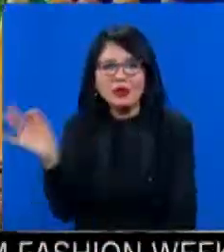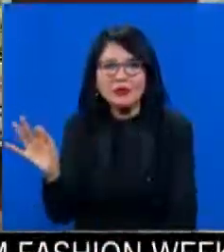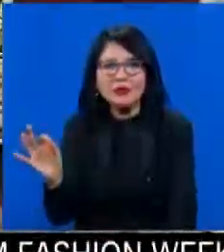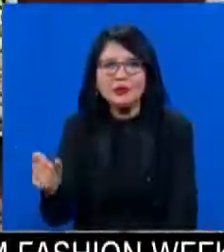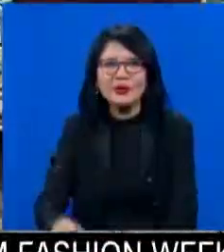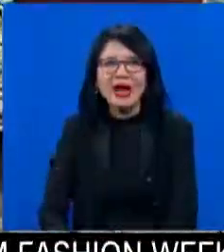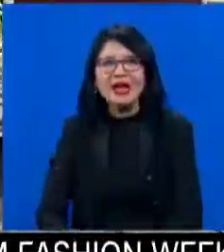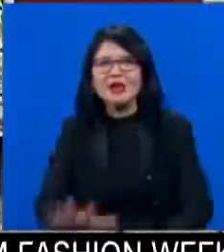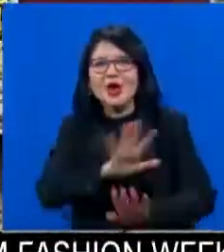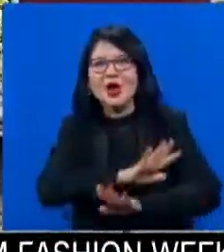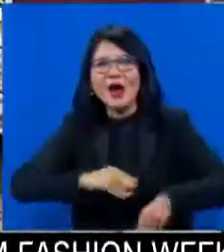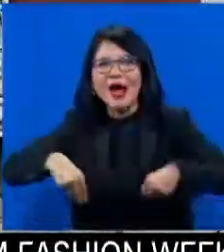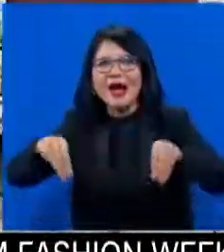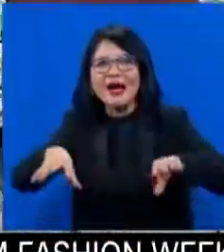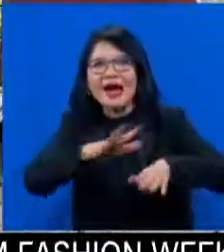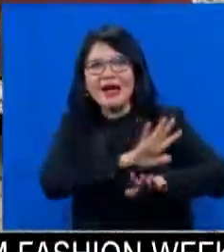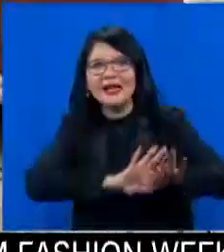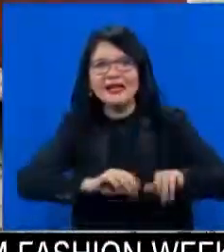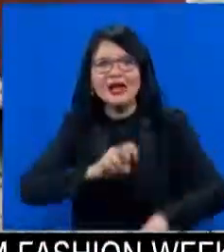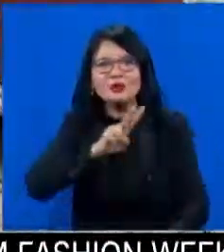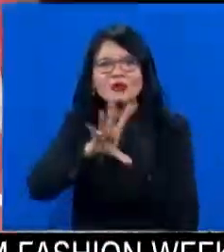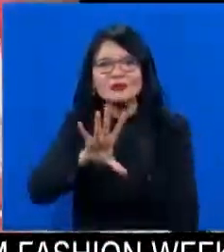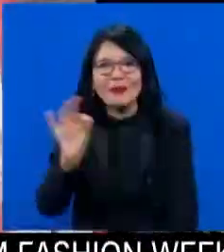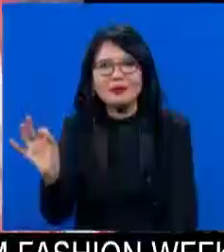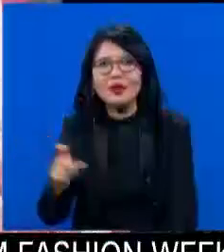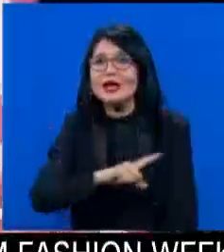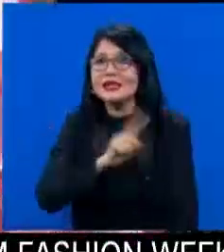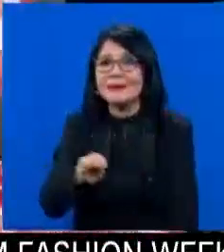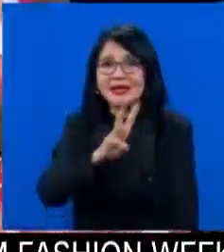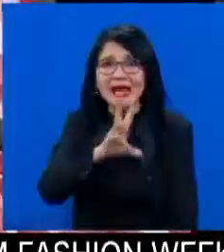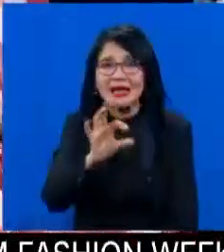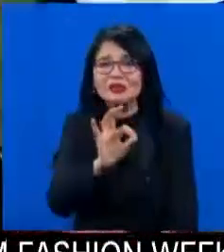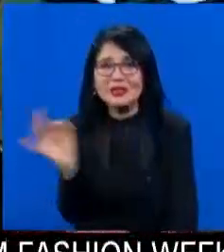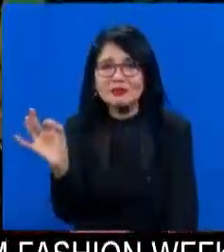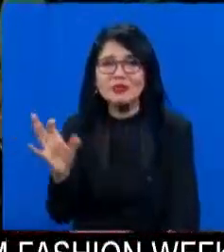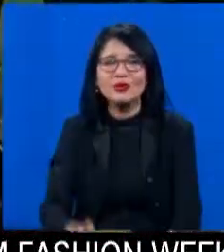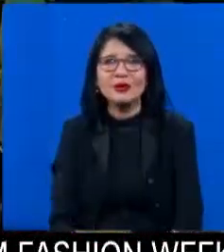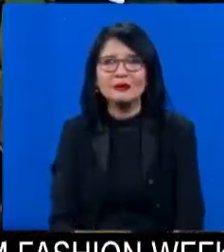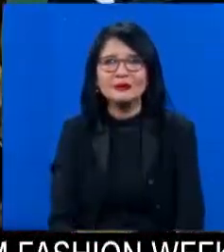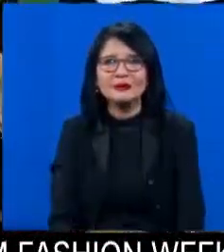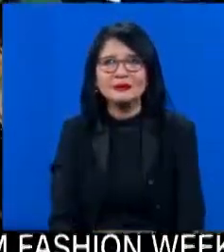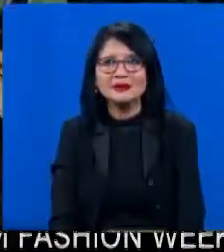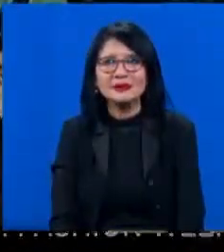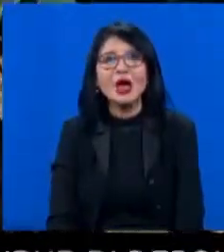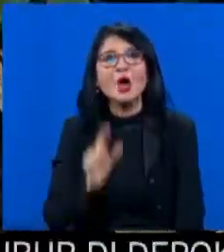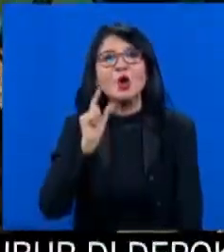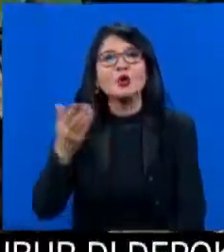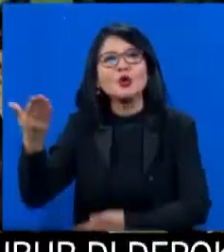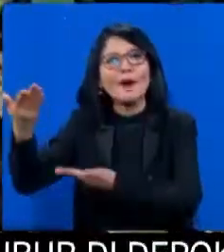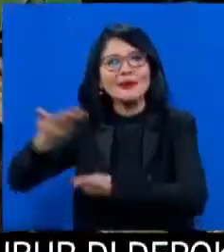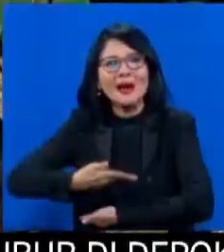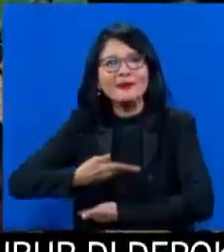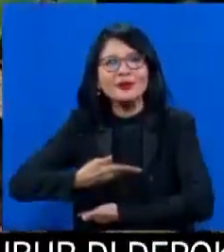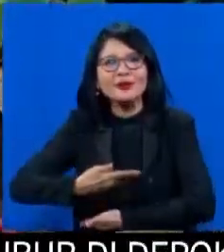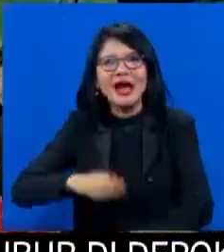atau background berkisar Rp250.000 hingga Rp300.000. Untuk hiasan menyambut kemerdekaan Republik Indonesia.